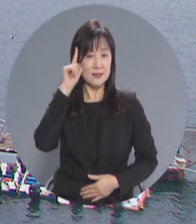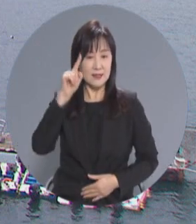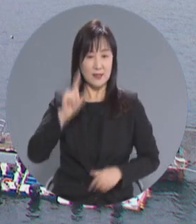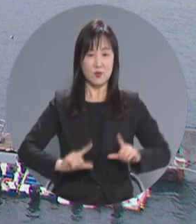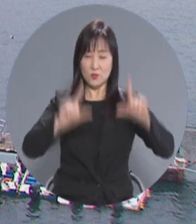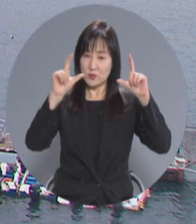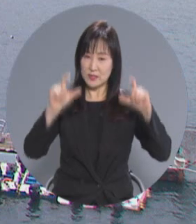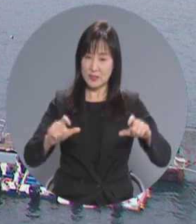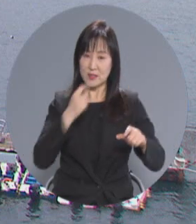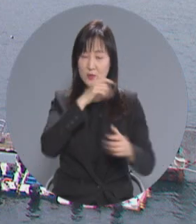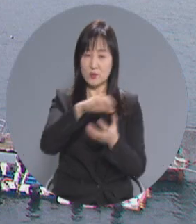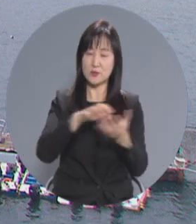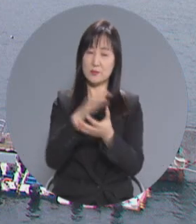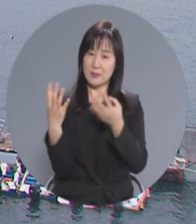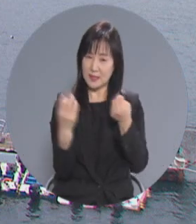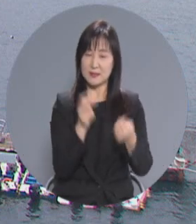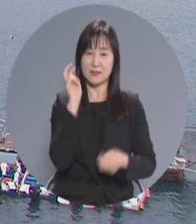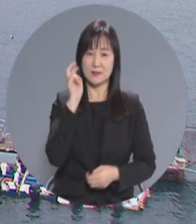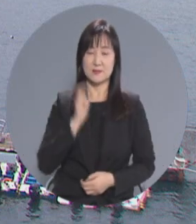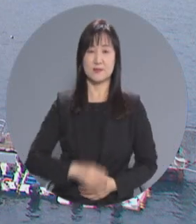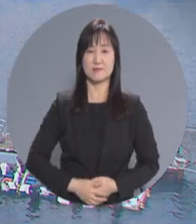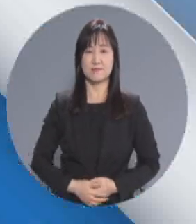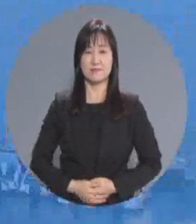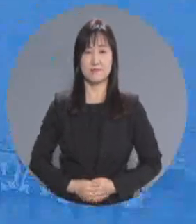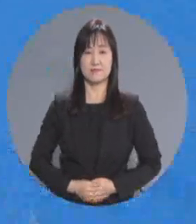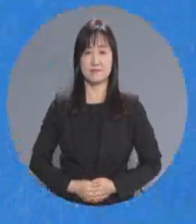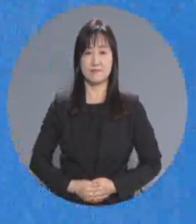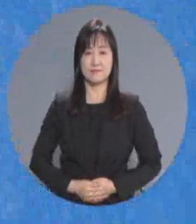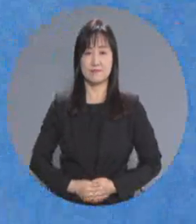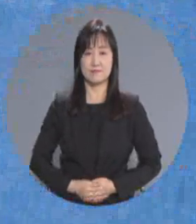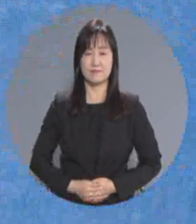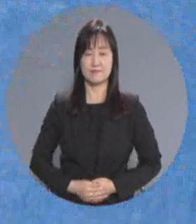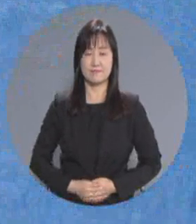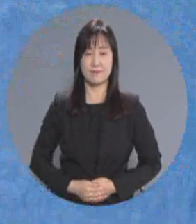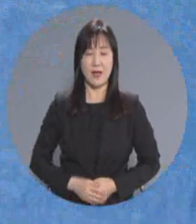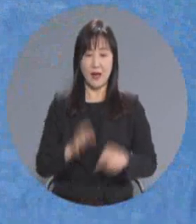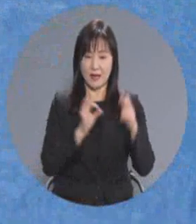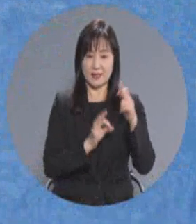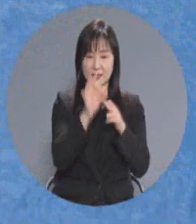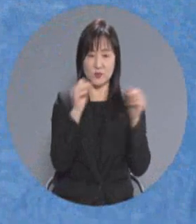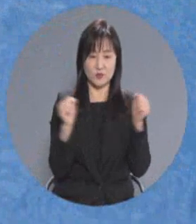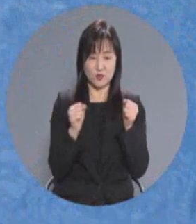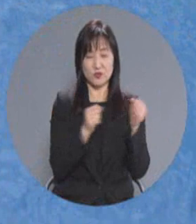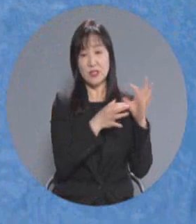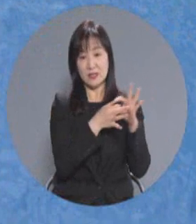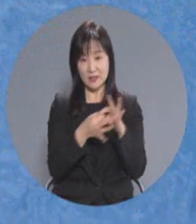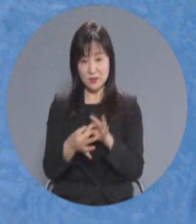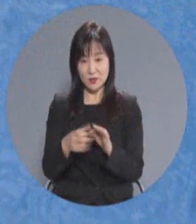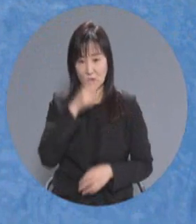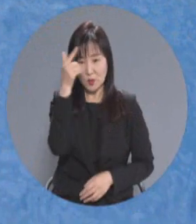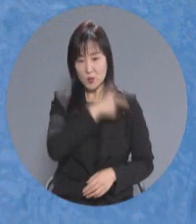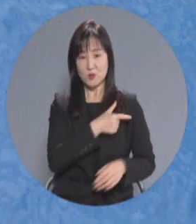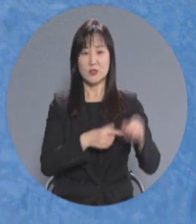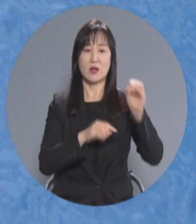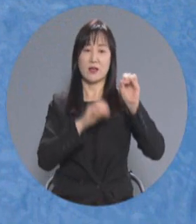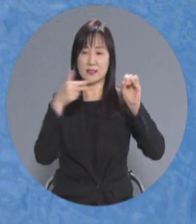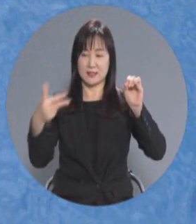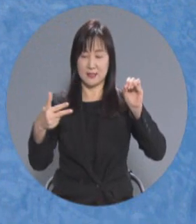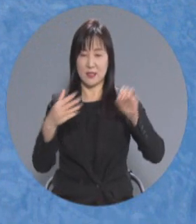동부 지역은 구름 많은 날씨를 보이겠습니다 내일 아침에도 쌀쌀하게 씁니다 여수 가영의 서 7도